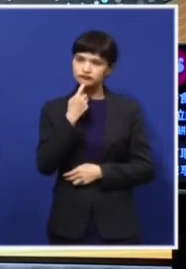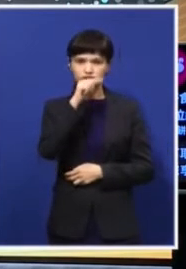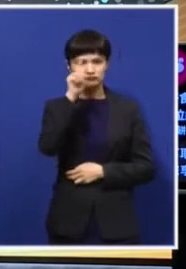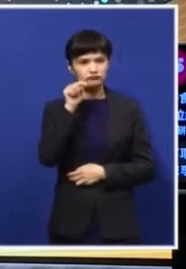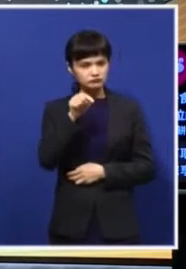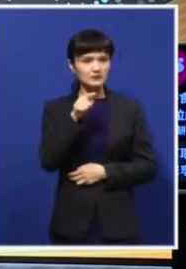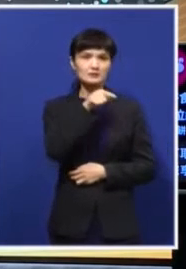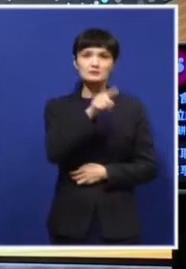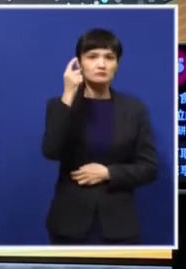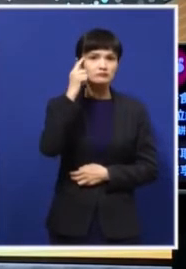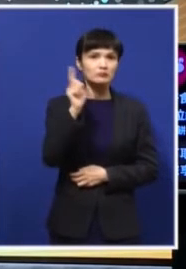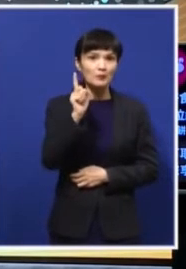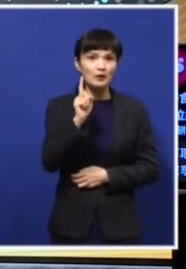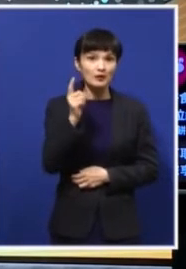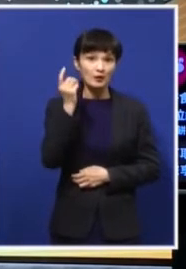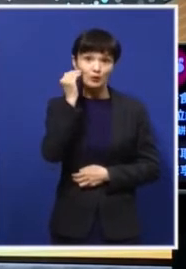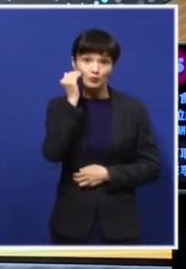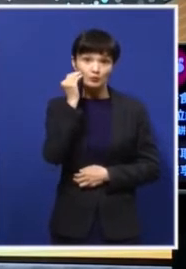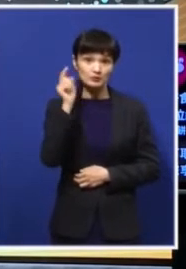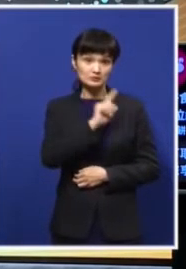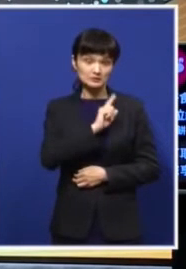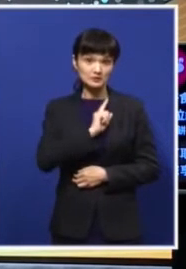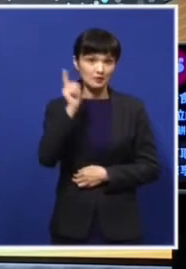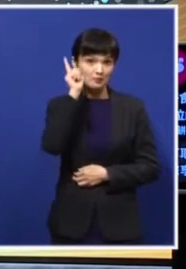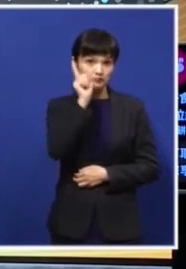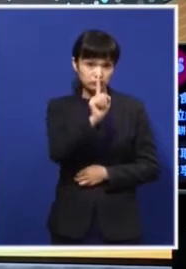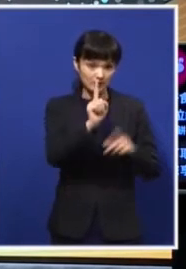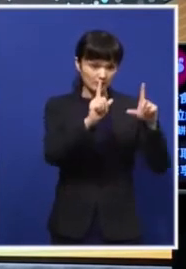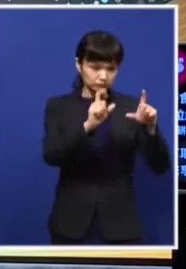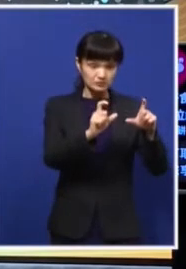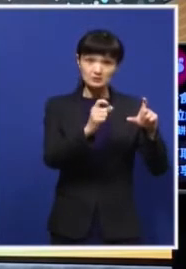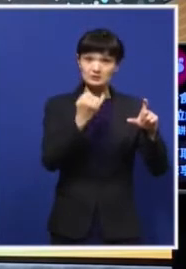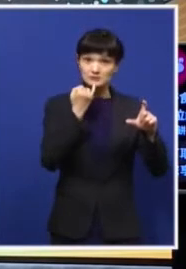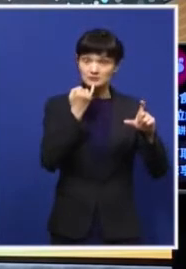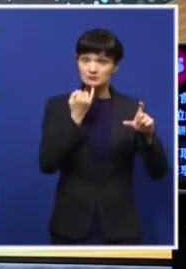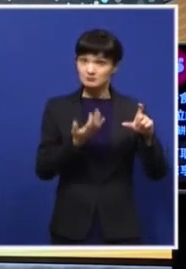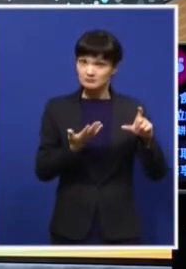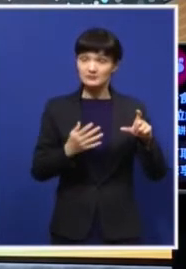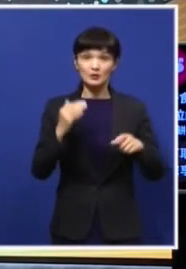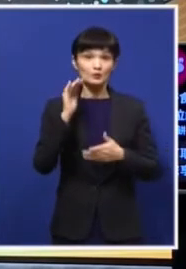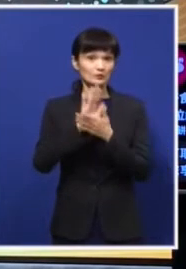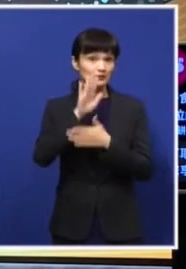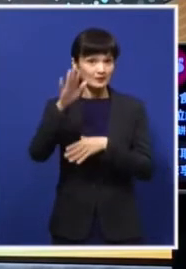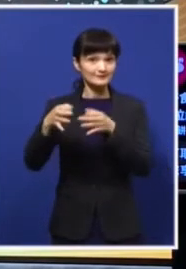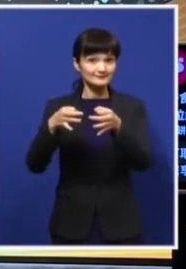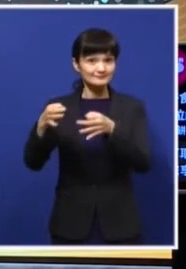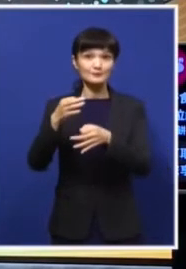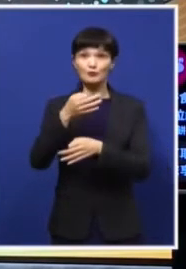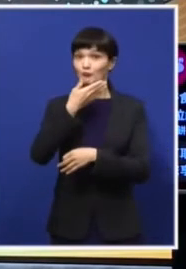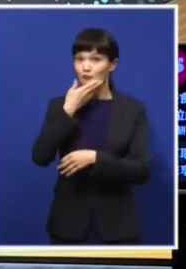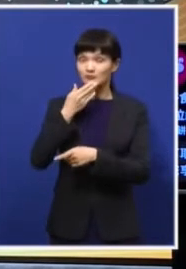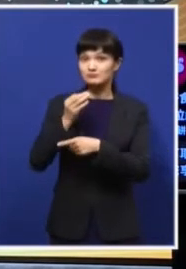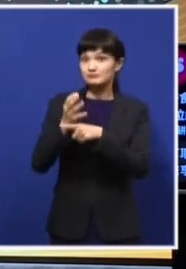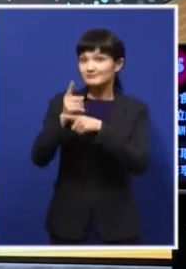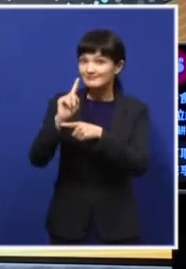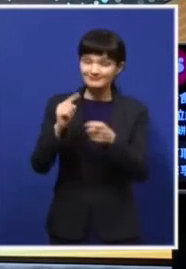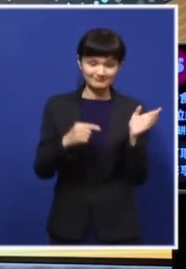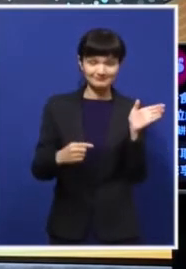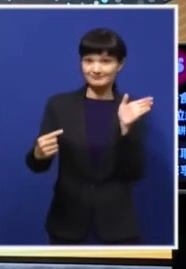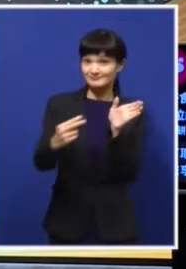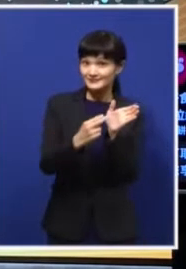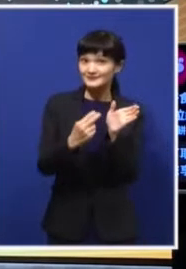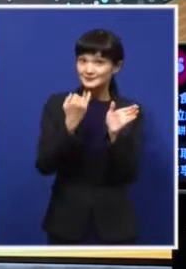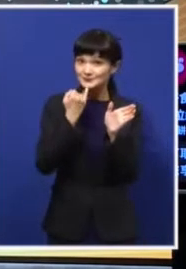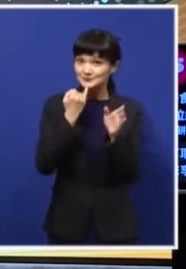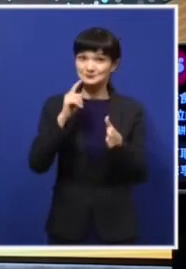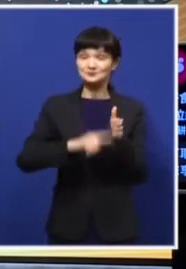的镜头拍起来，这样也是一种方法，就可以出示。未来如果店家有提供相关的优惠的时候，就可以出示了。这是比较